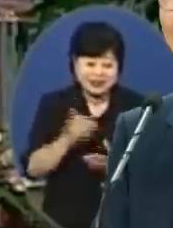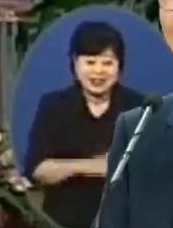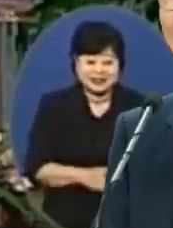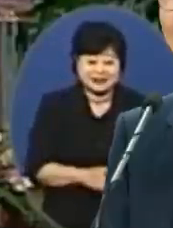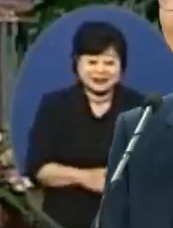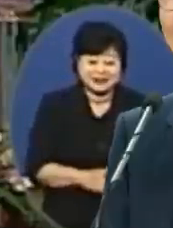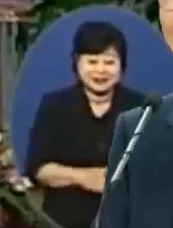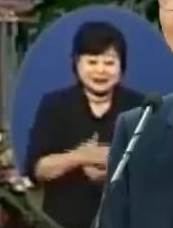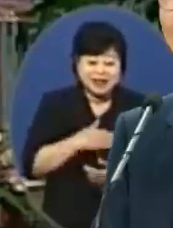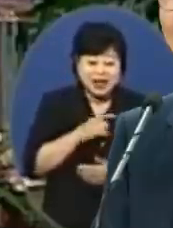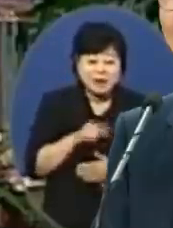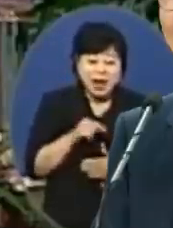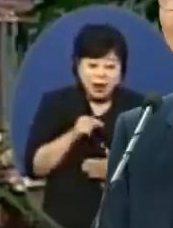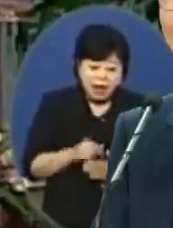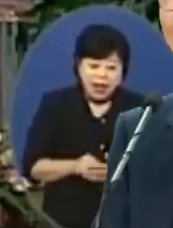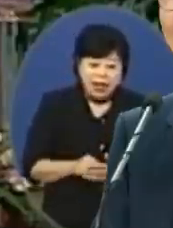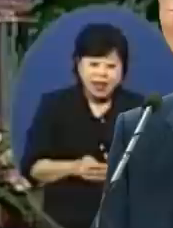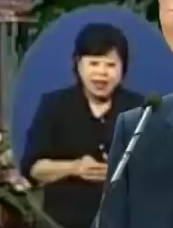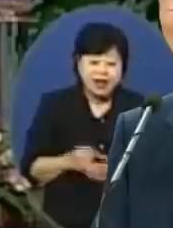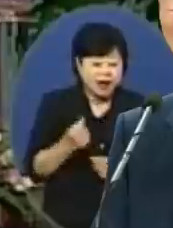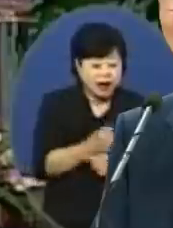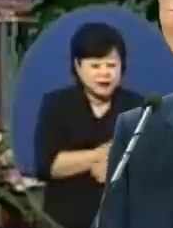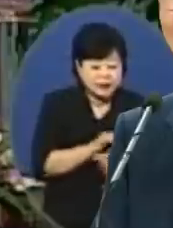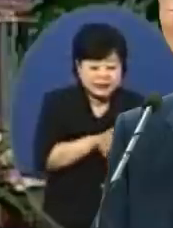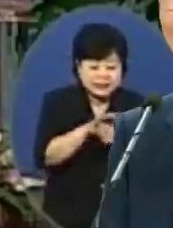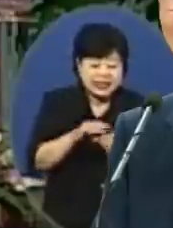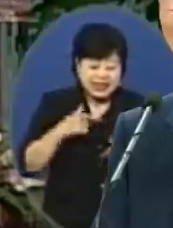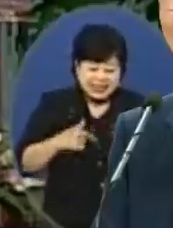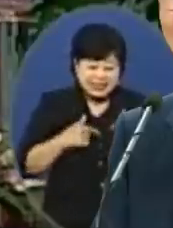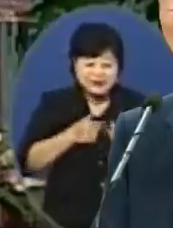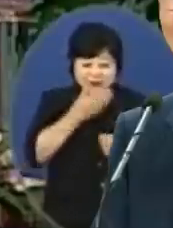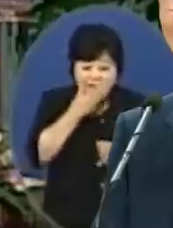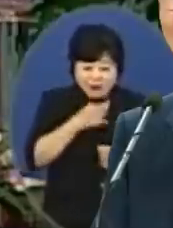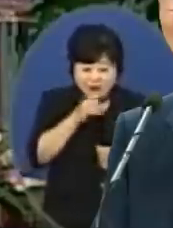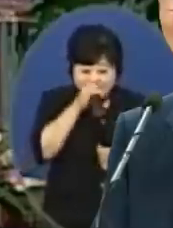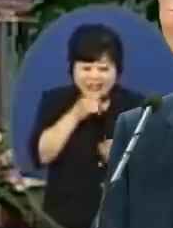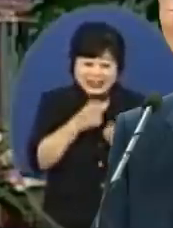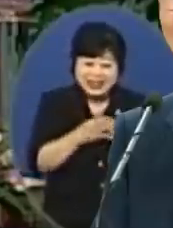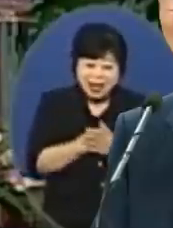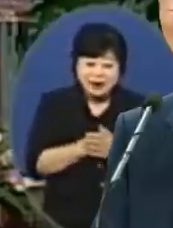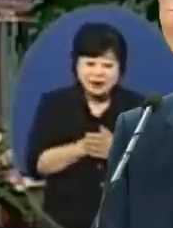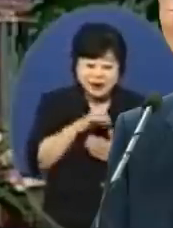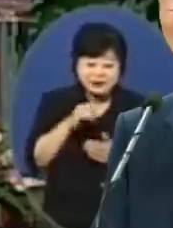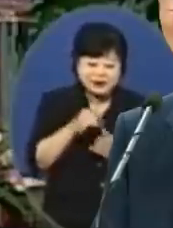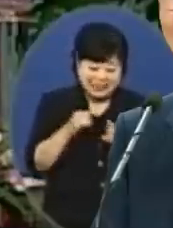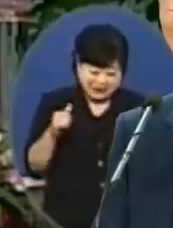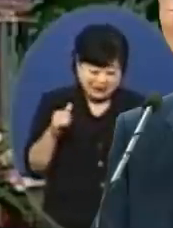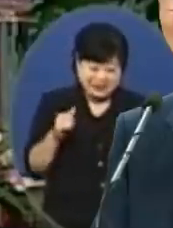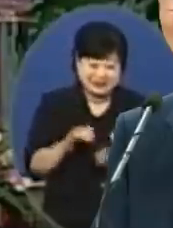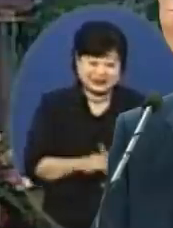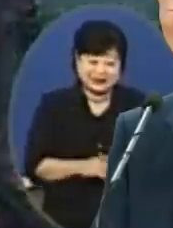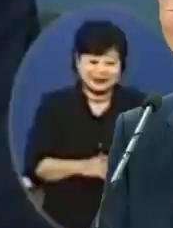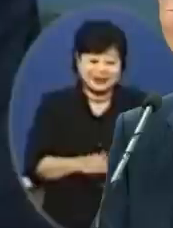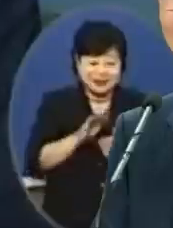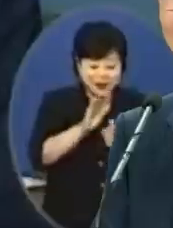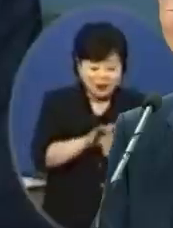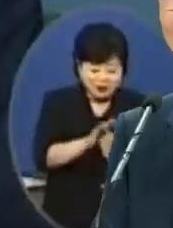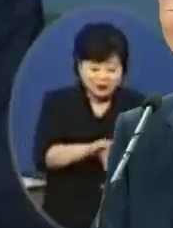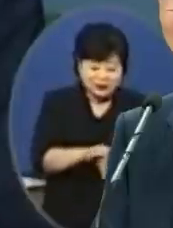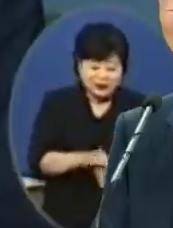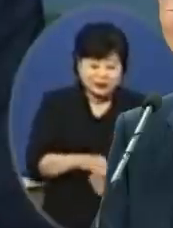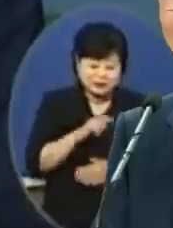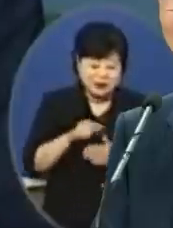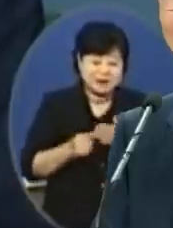것입니다. 내가 마음속에 엄청난 사랑과 기쁨과 행복이 있으니까 이웃 사람을 도와주고 싶은